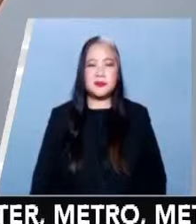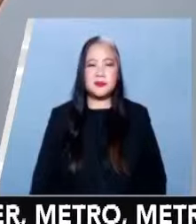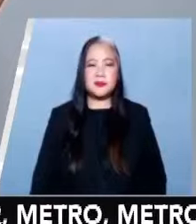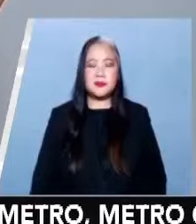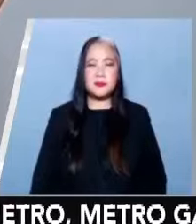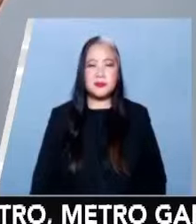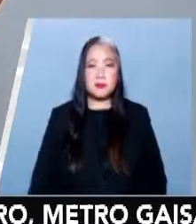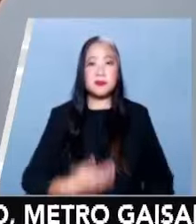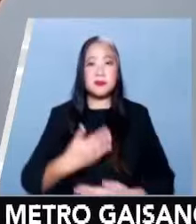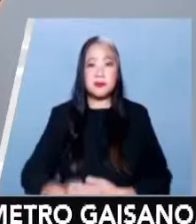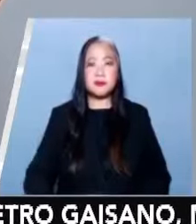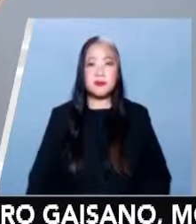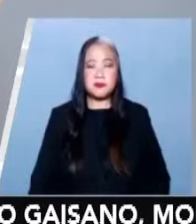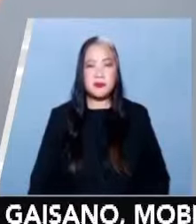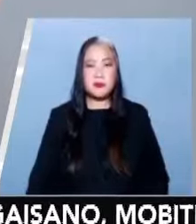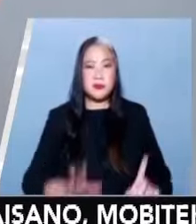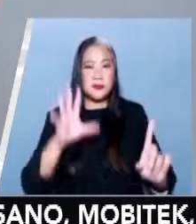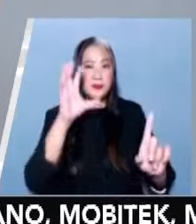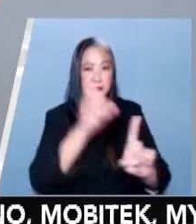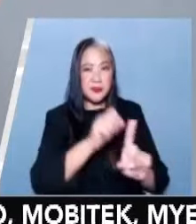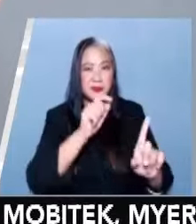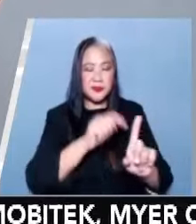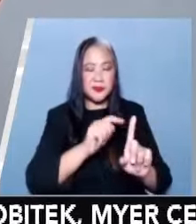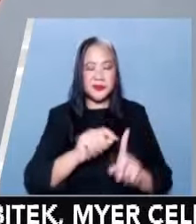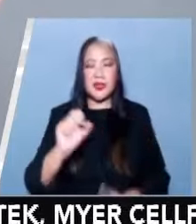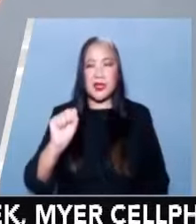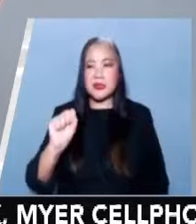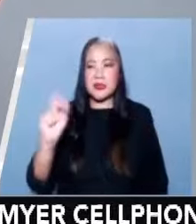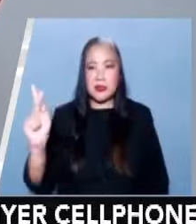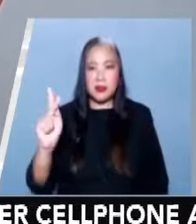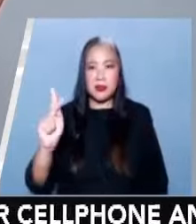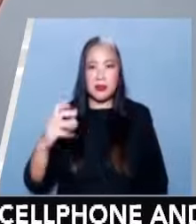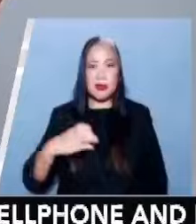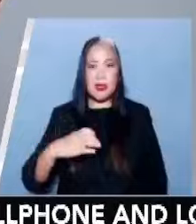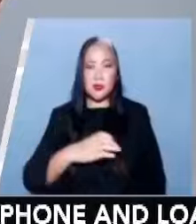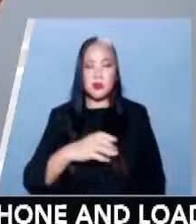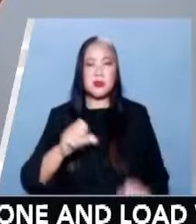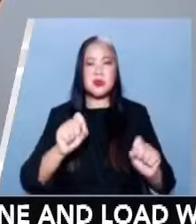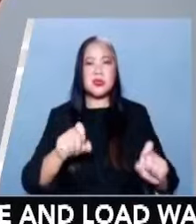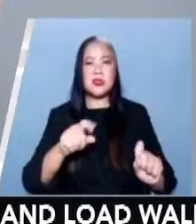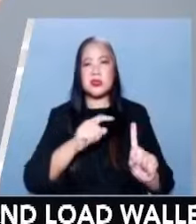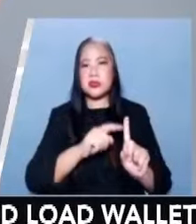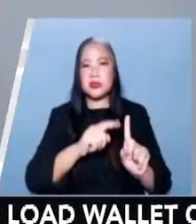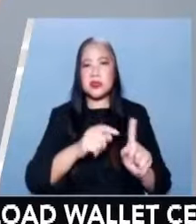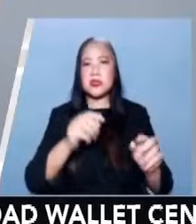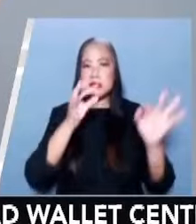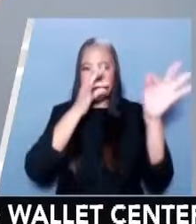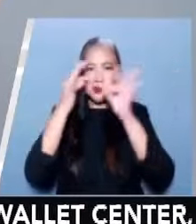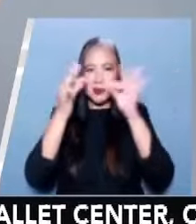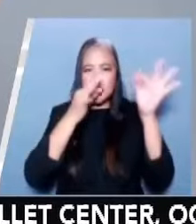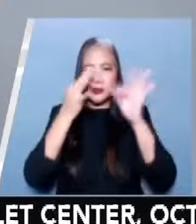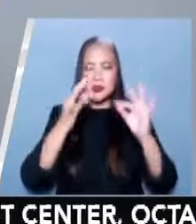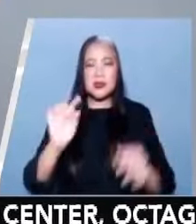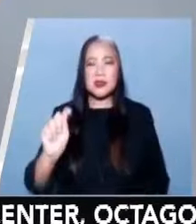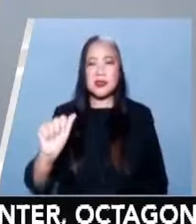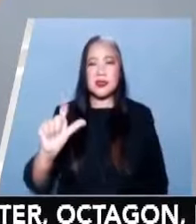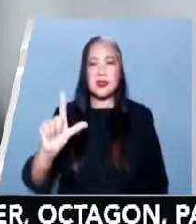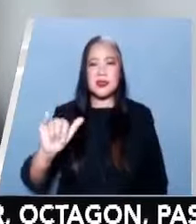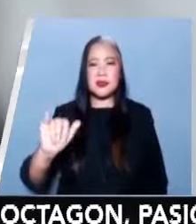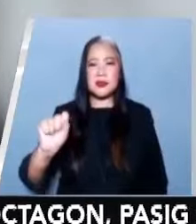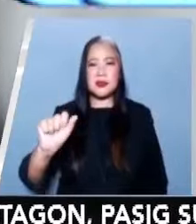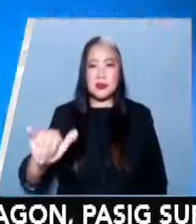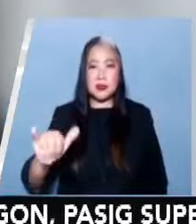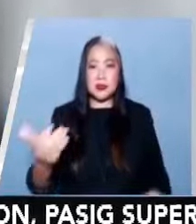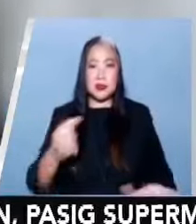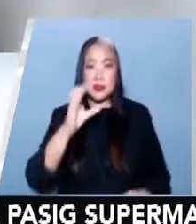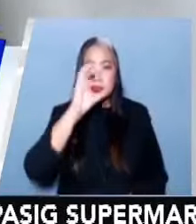Arestado sa Baybas operasyon ng isang SK councilor na nagbebenta umano ng ilegal na droga sa Talisay dito sa Cebu. Nahuli ang